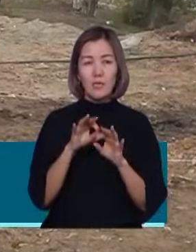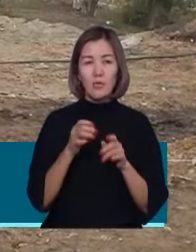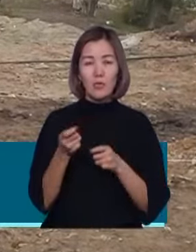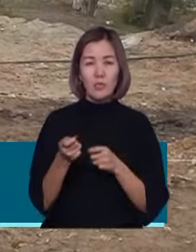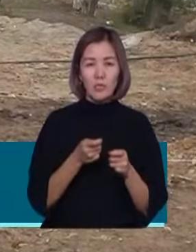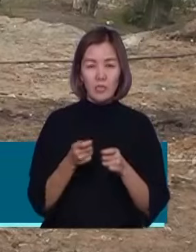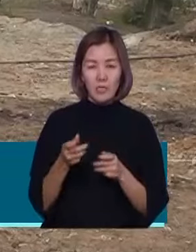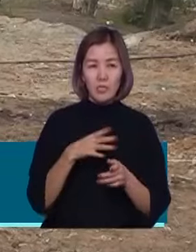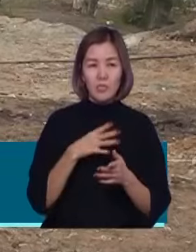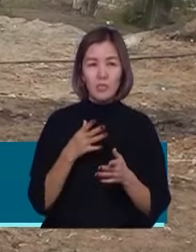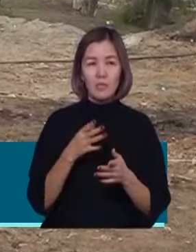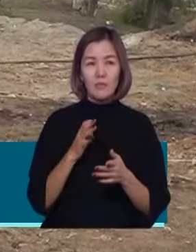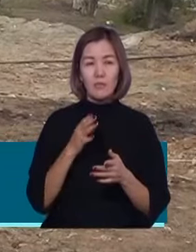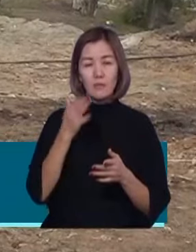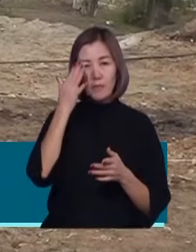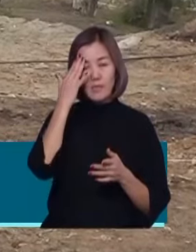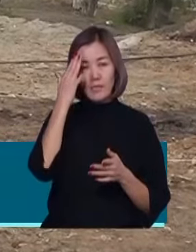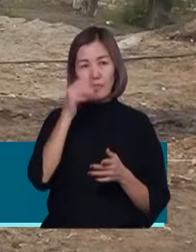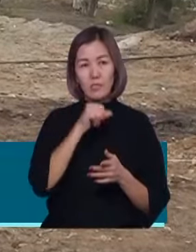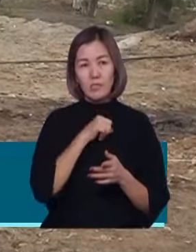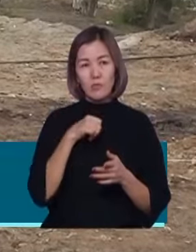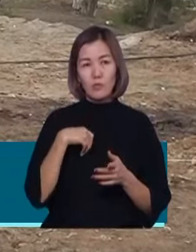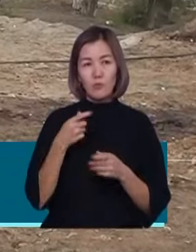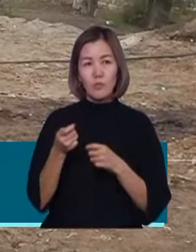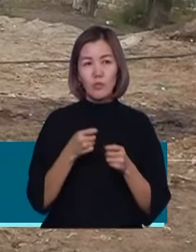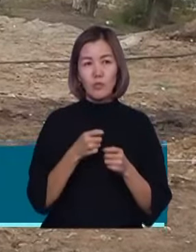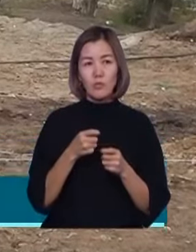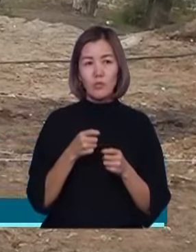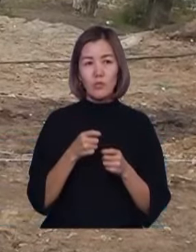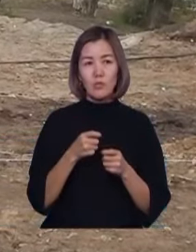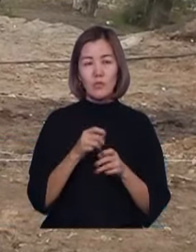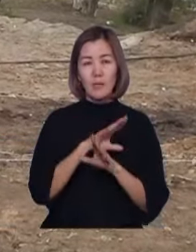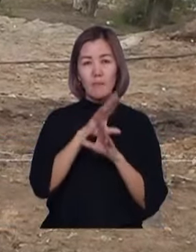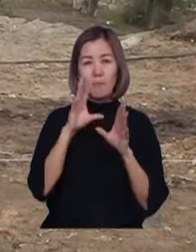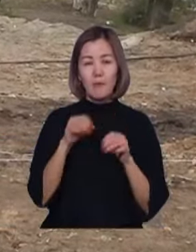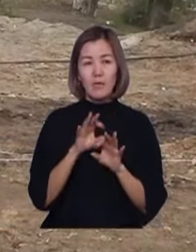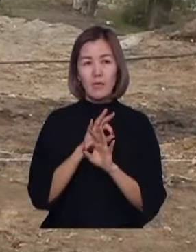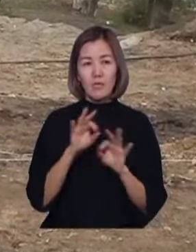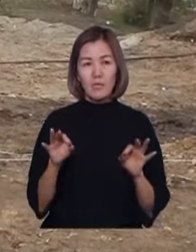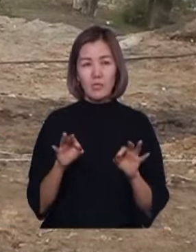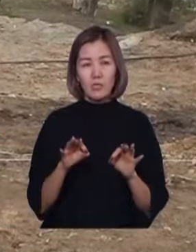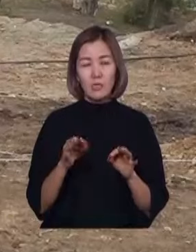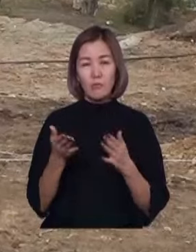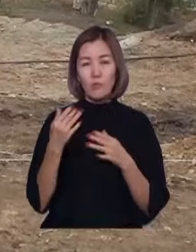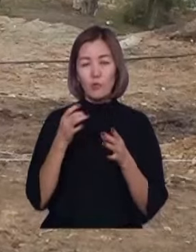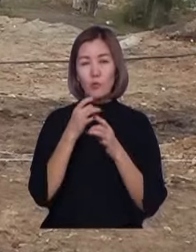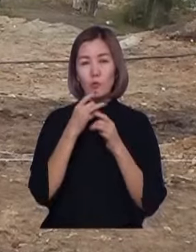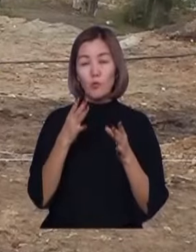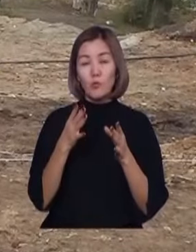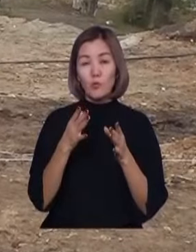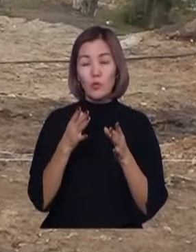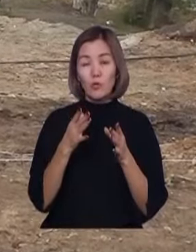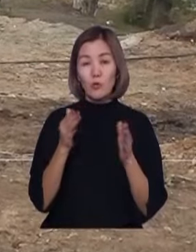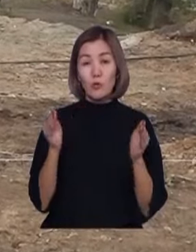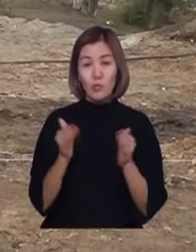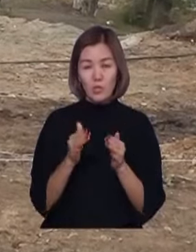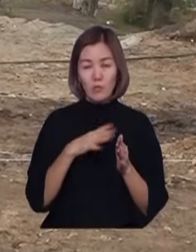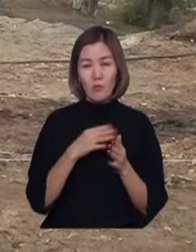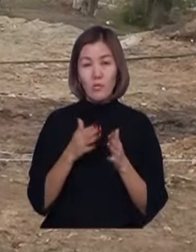жана меңгерүүчү мен өзүм болом. Жаксы сахнасы бары. Бурунга мәдениет үйүнөн кеңирек салынды быйыл.